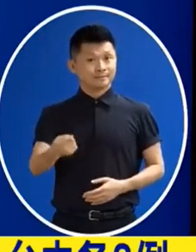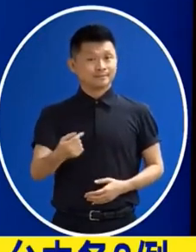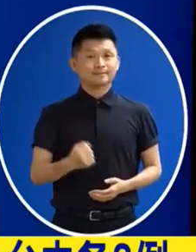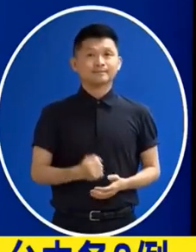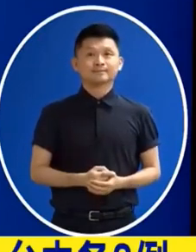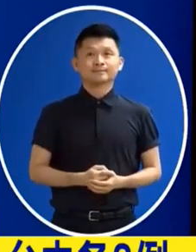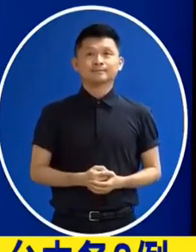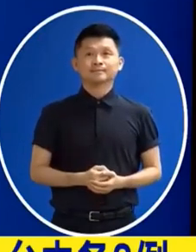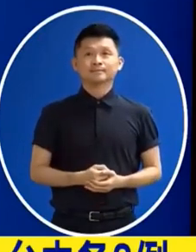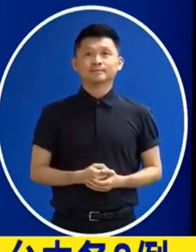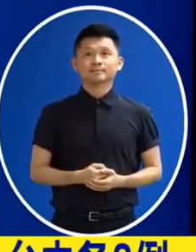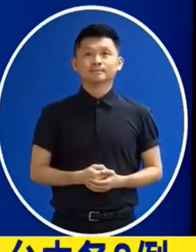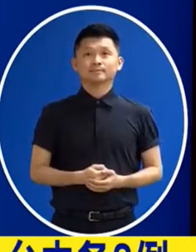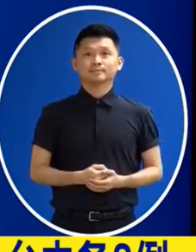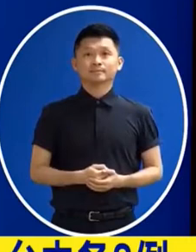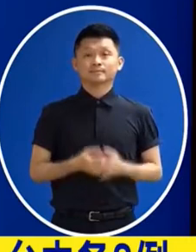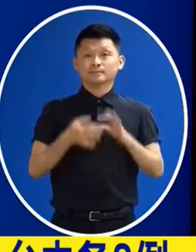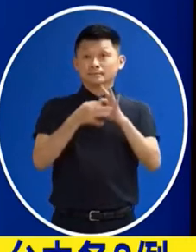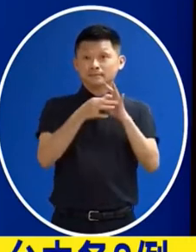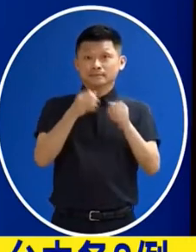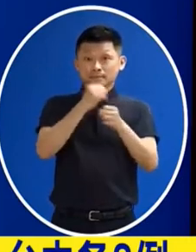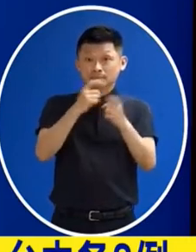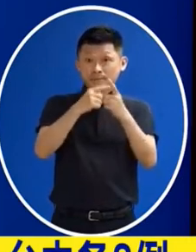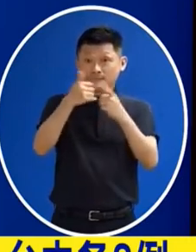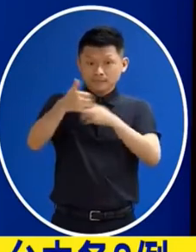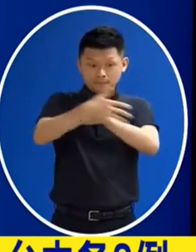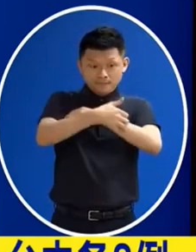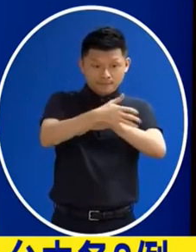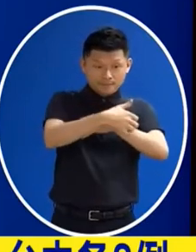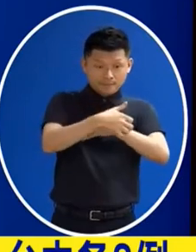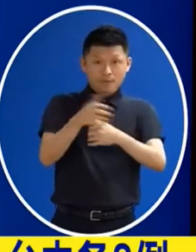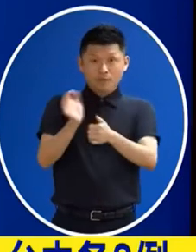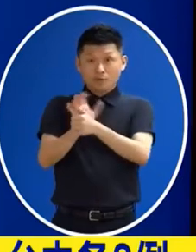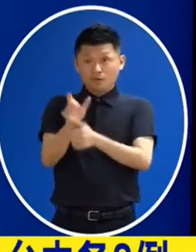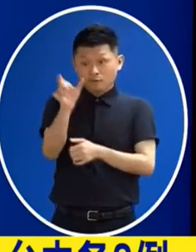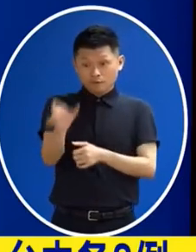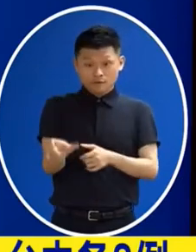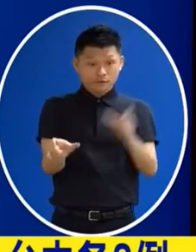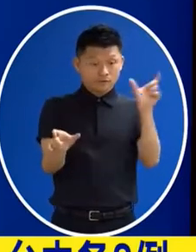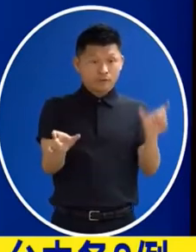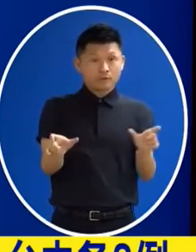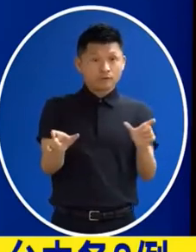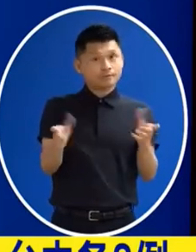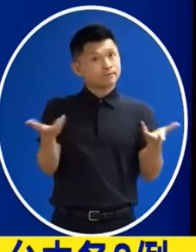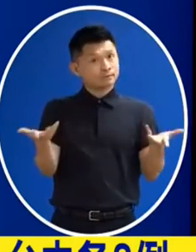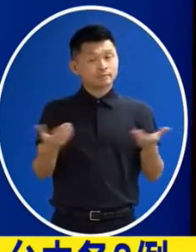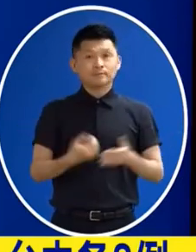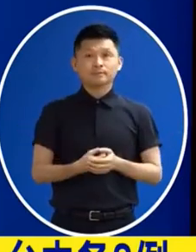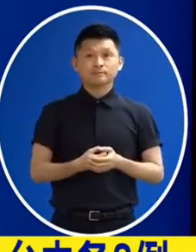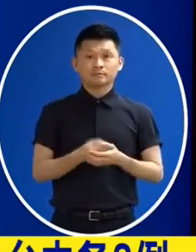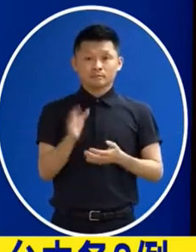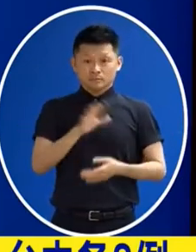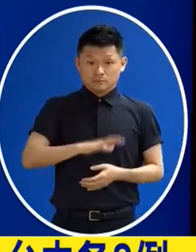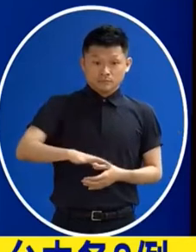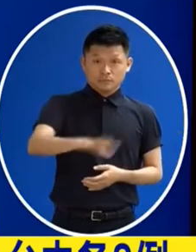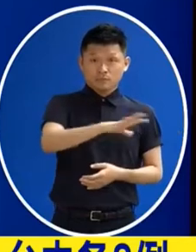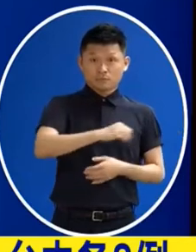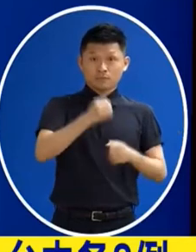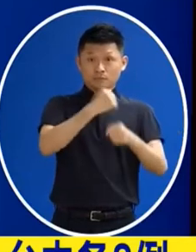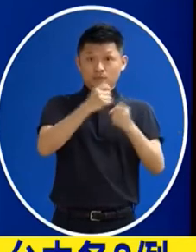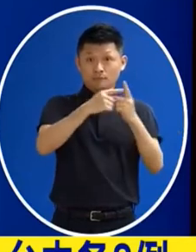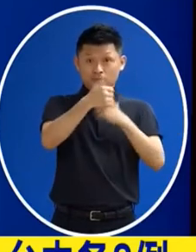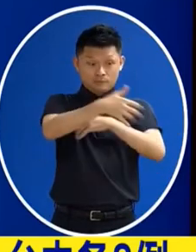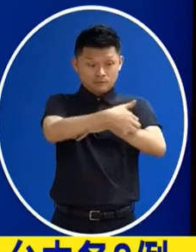是有关工作人员跟服务对象的部分。刚刚前面已经提到全体工作人员